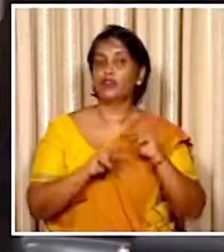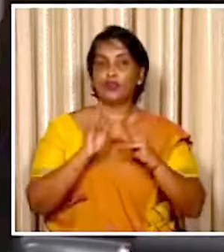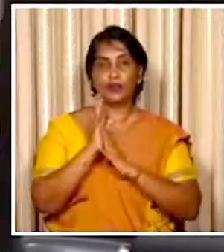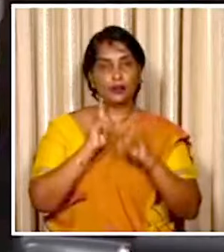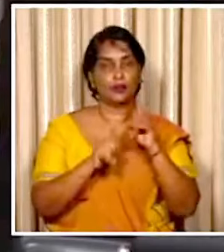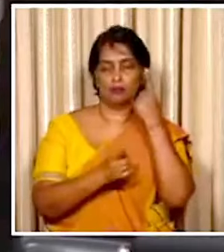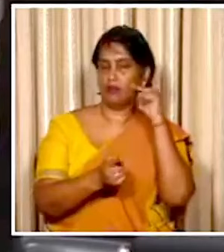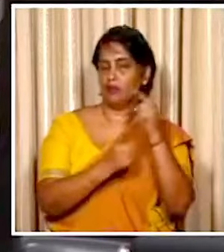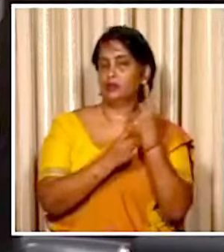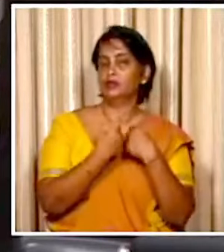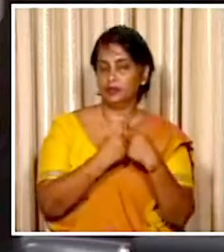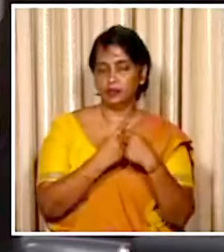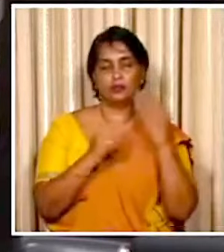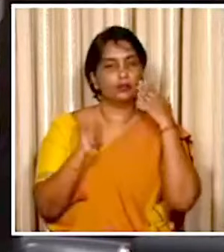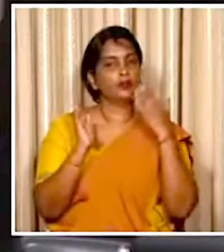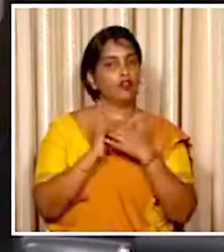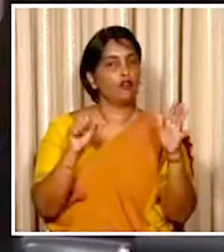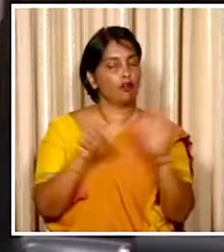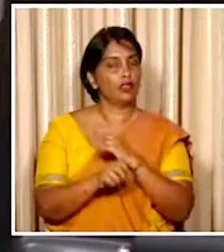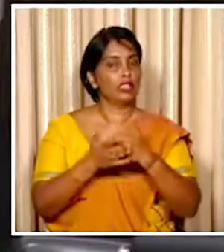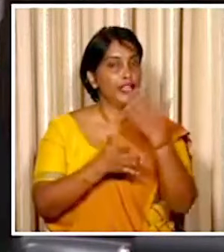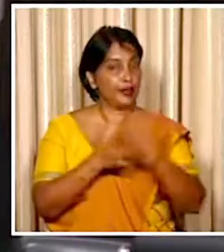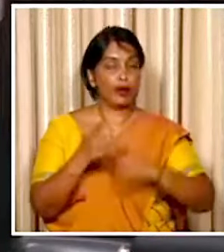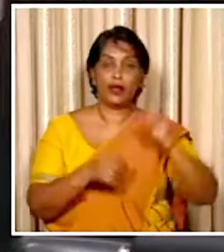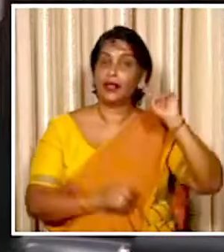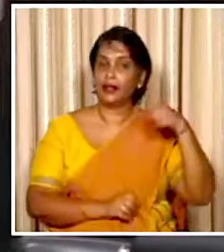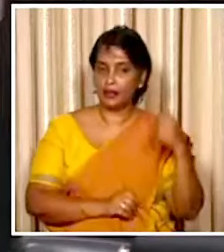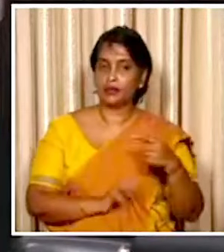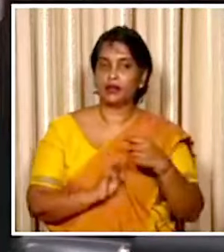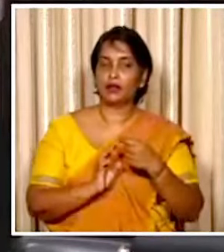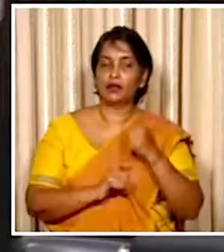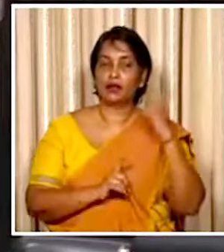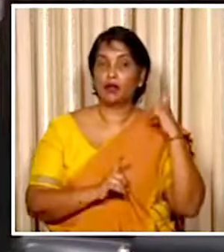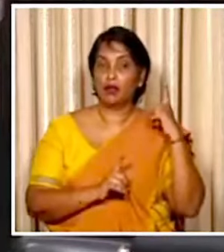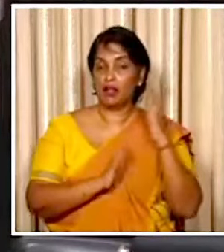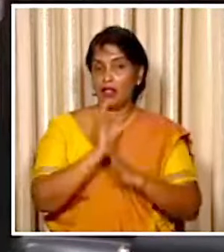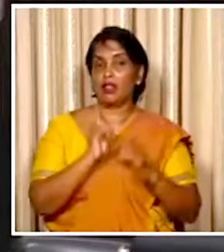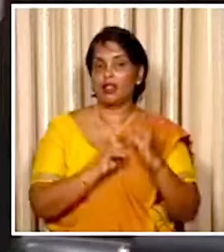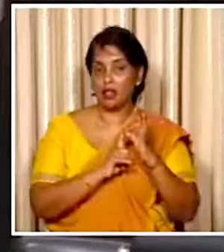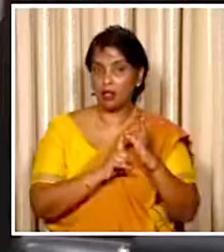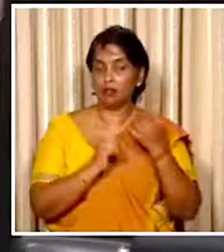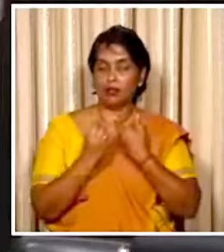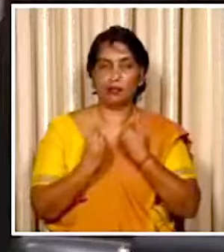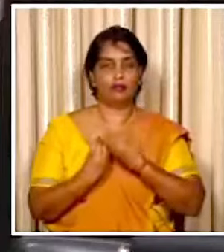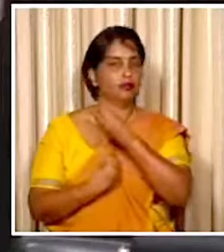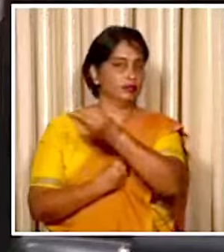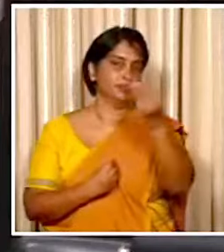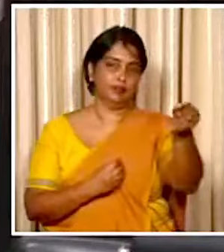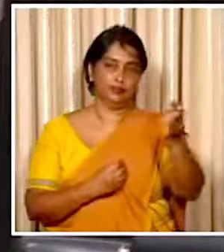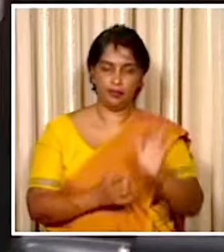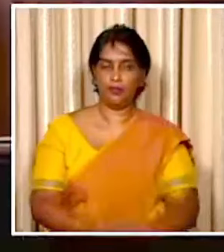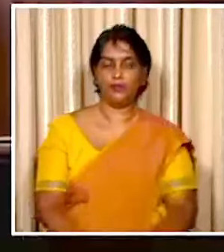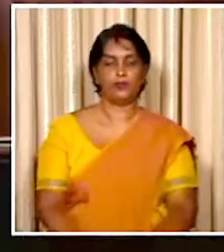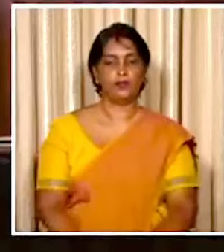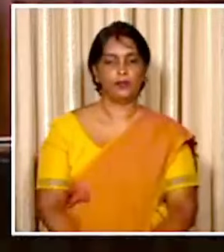බලමින් තිබෙනවා ඒ පිළිබඳව සම්පූර්ණ විස්තරයක් හෙට දිනේදී ගරු මහජන ආරක්ෂක ඇමතිතුමාගේ මගින් ලබා දෙන්න ඔබතුමාට අපි කටයුතු කරනවා.